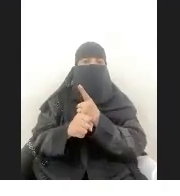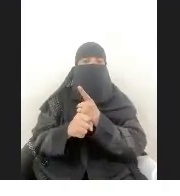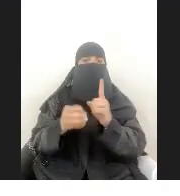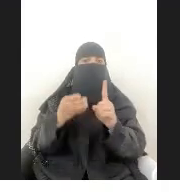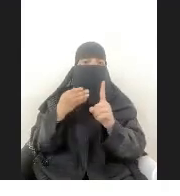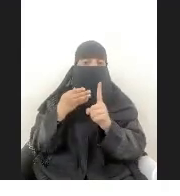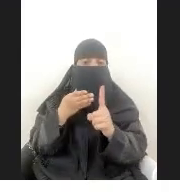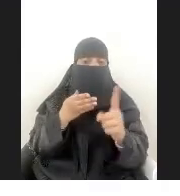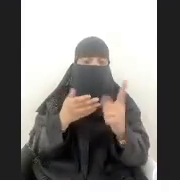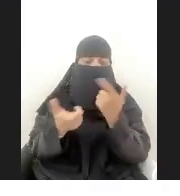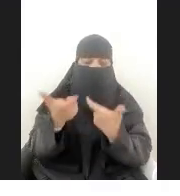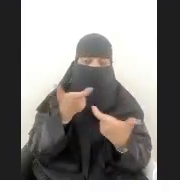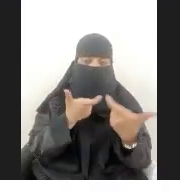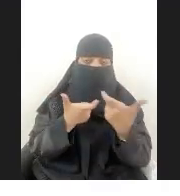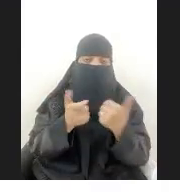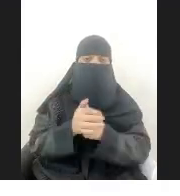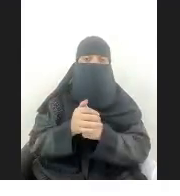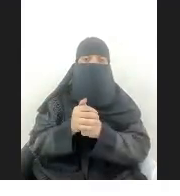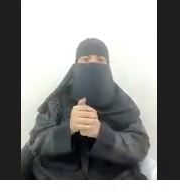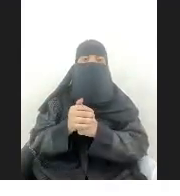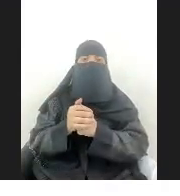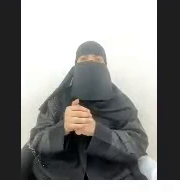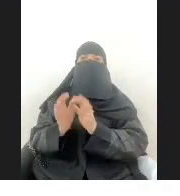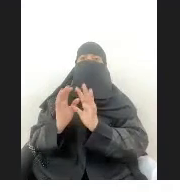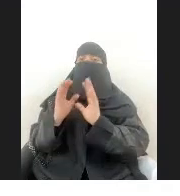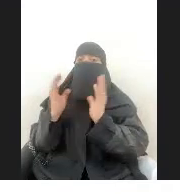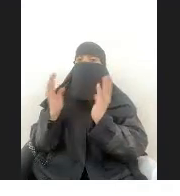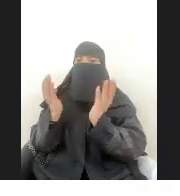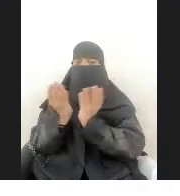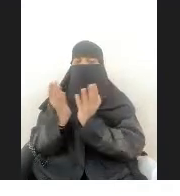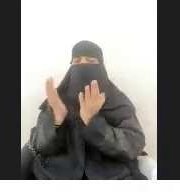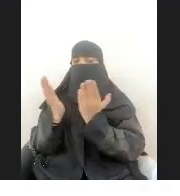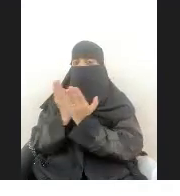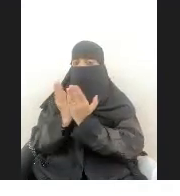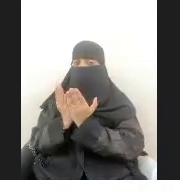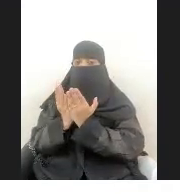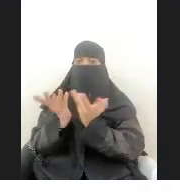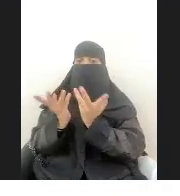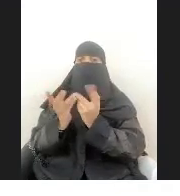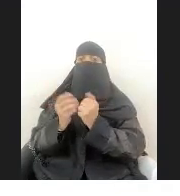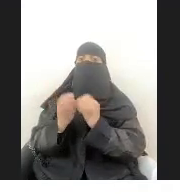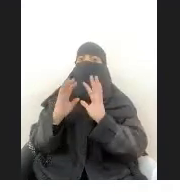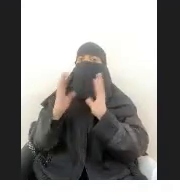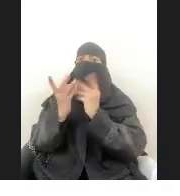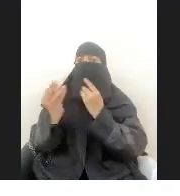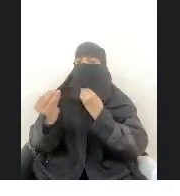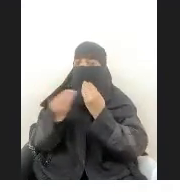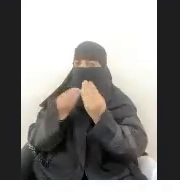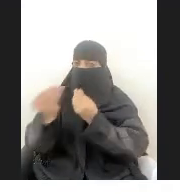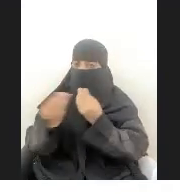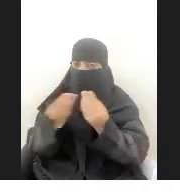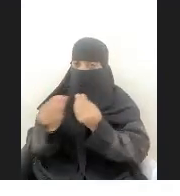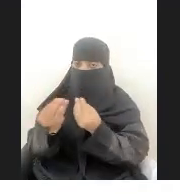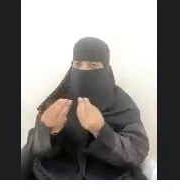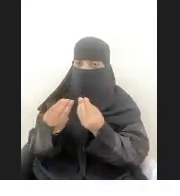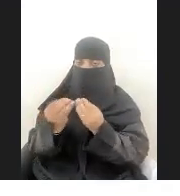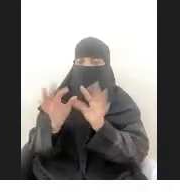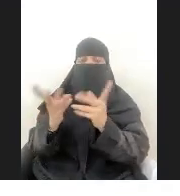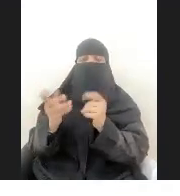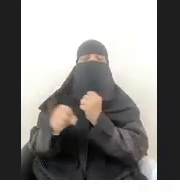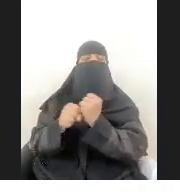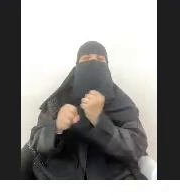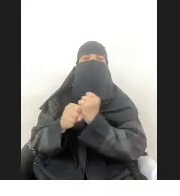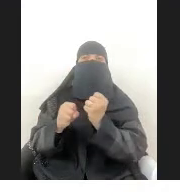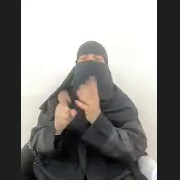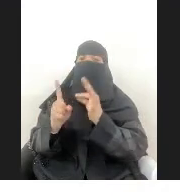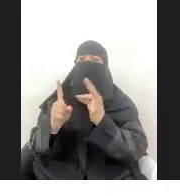غرف النقاش، يتكلموا كثير عن غرف النقاش وأهميتها وإيش دورنا. ترى يا جماعة عندنا دور كبير